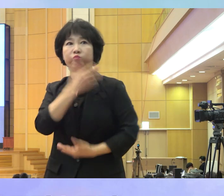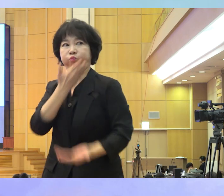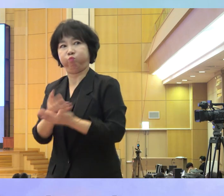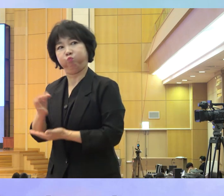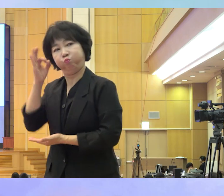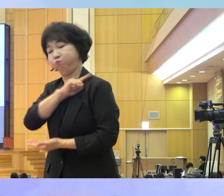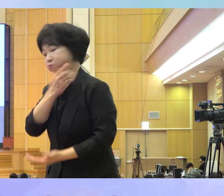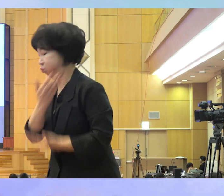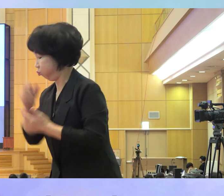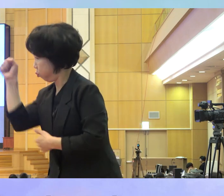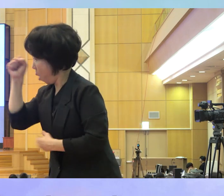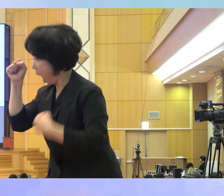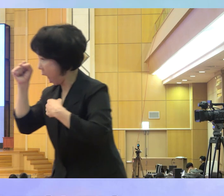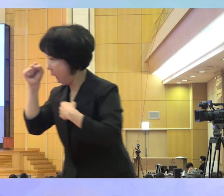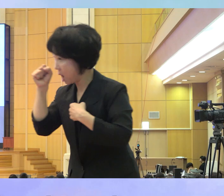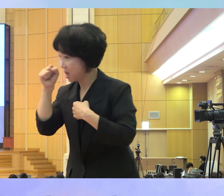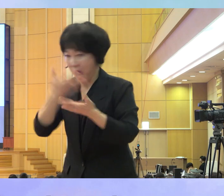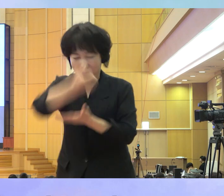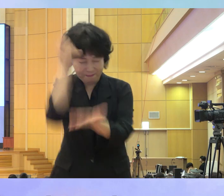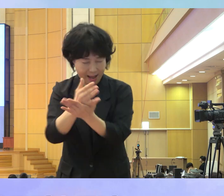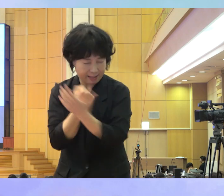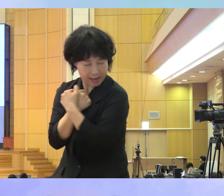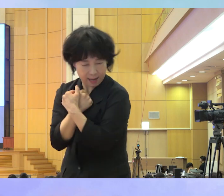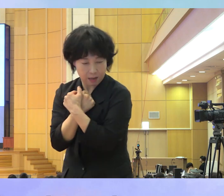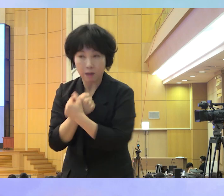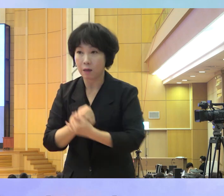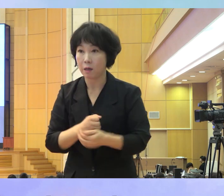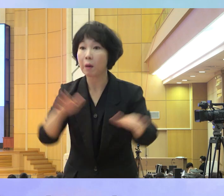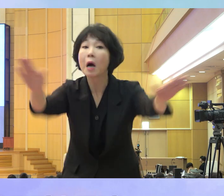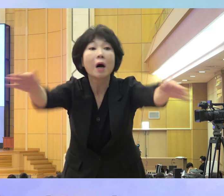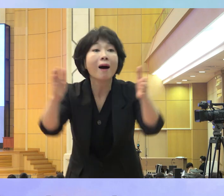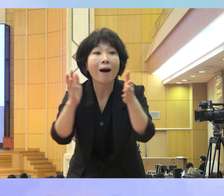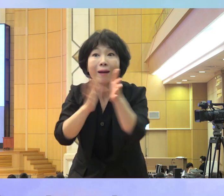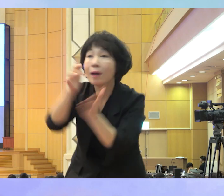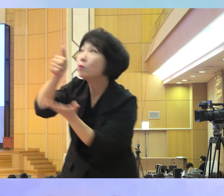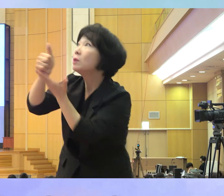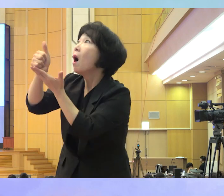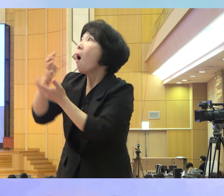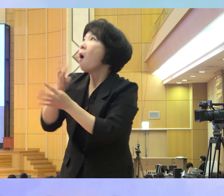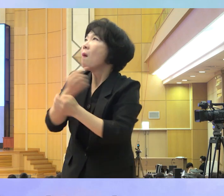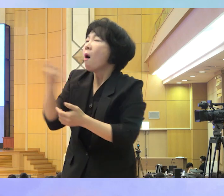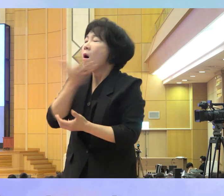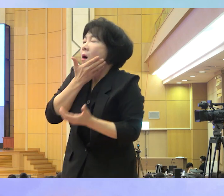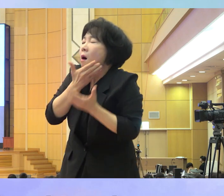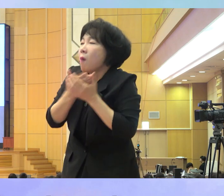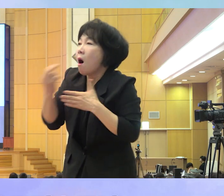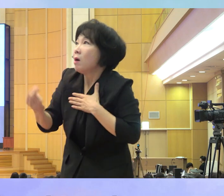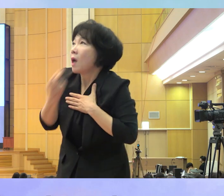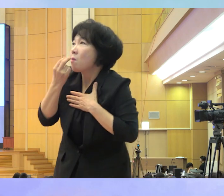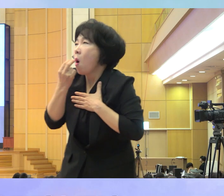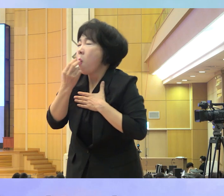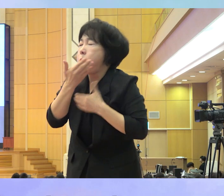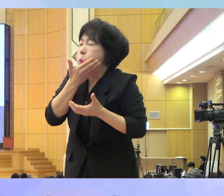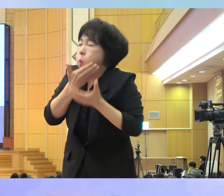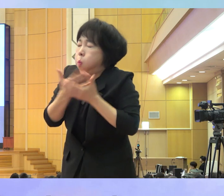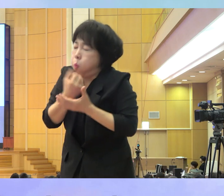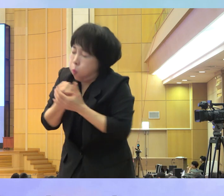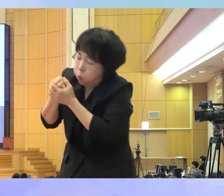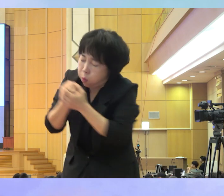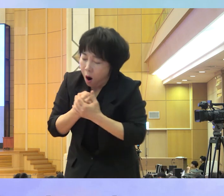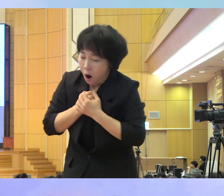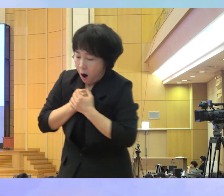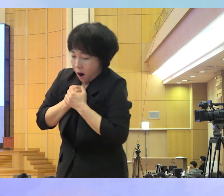아이들도 더 좋은 걸 선택한단 말이에요. 예수님이 얼마나 나에게 생명이 되고 축복이 되는 날 귀중한 걸